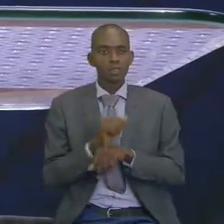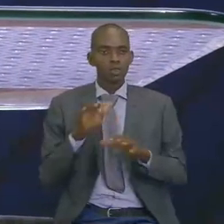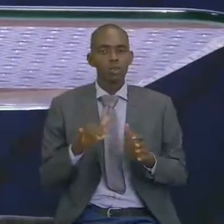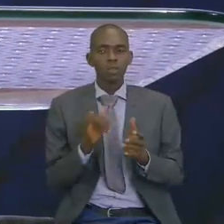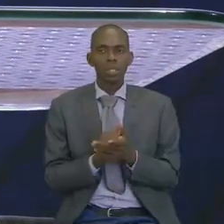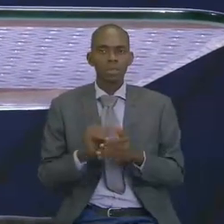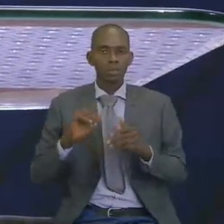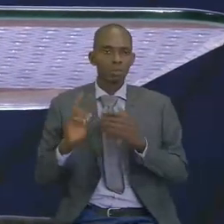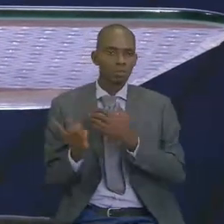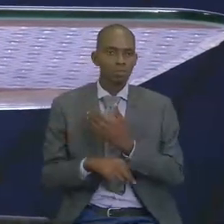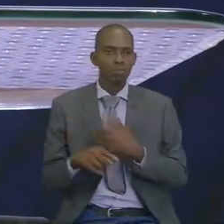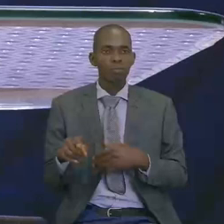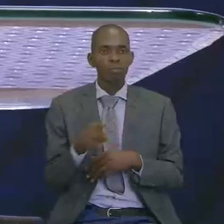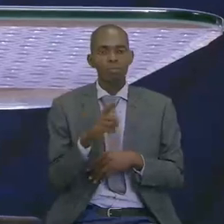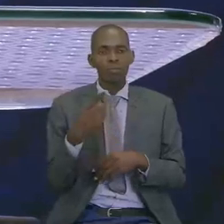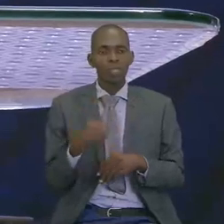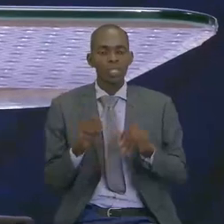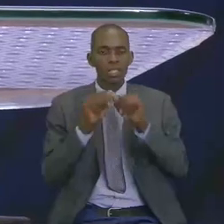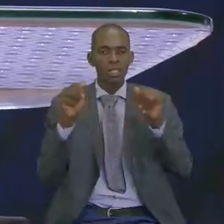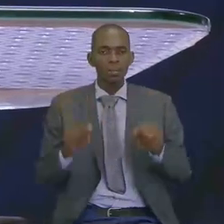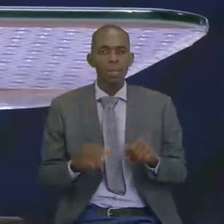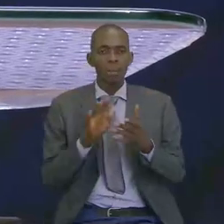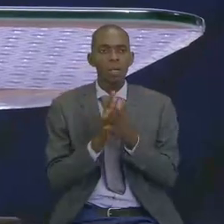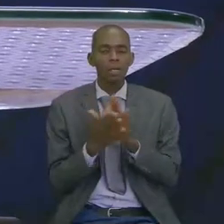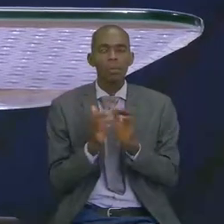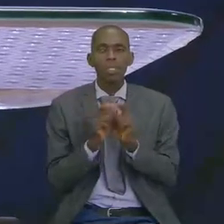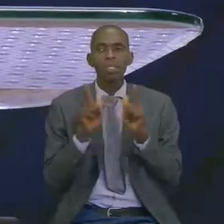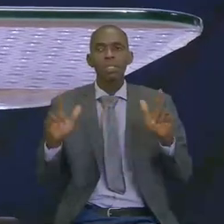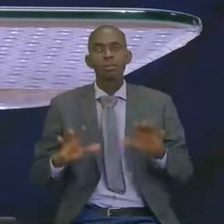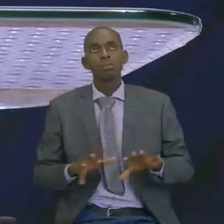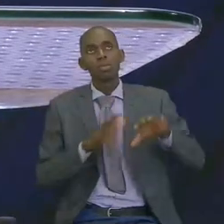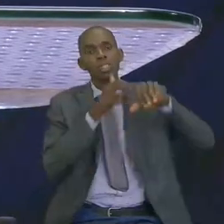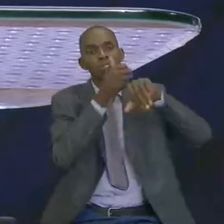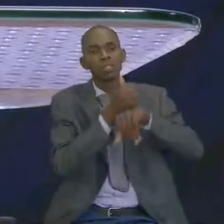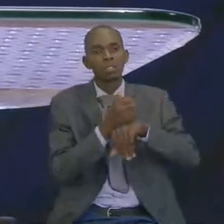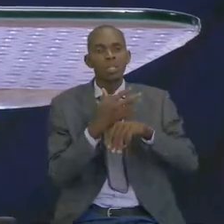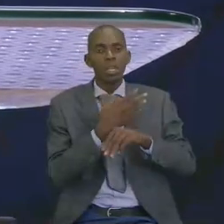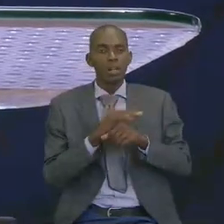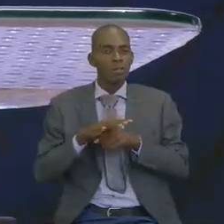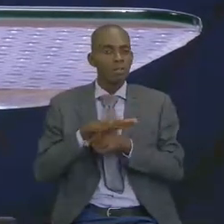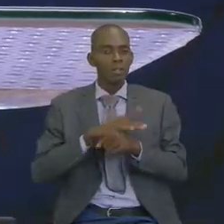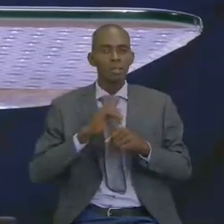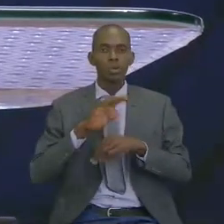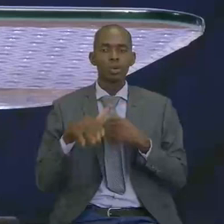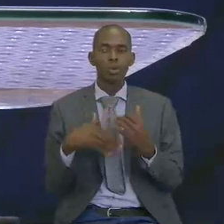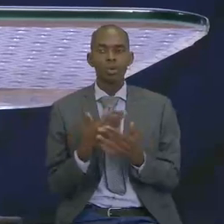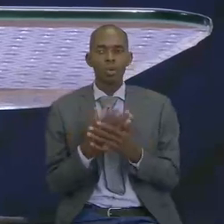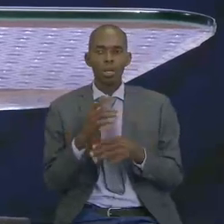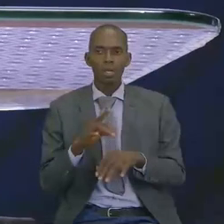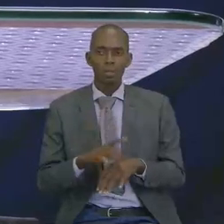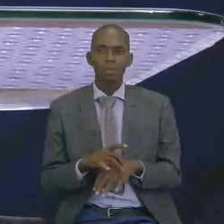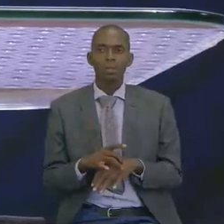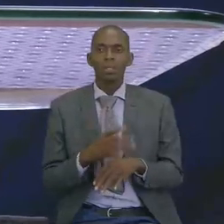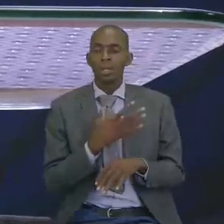pierre qui avait frappé la statue devint une grande montagne et remplit toute la